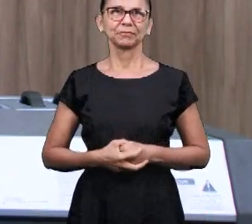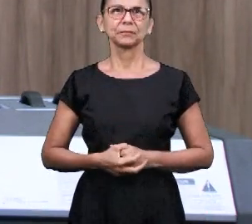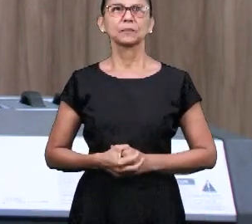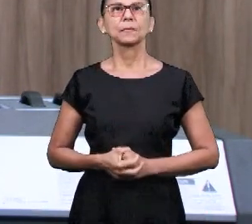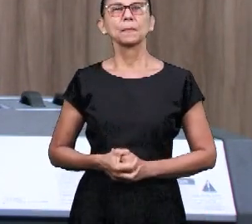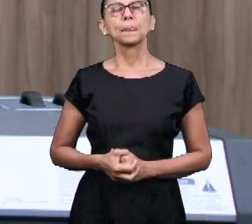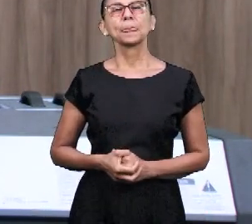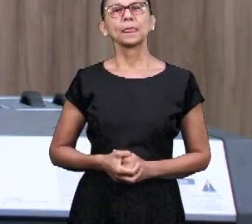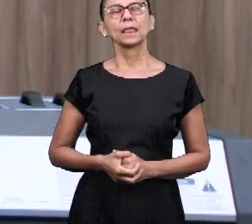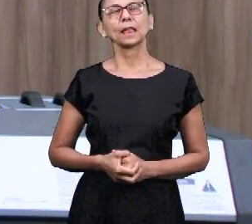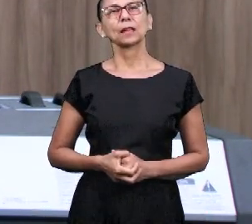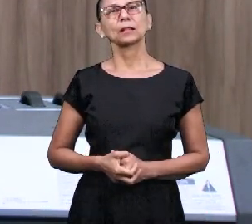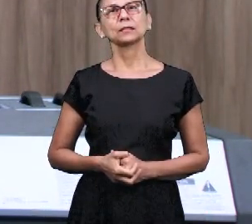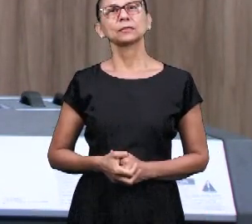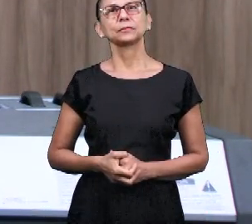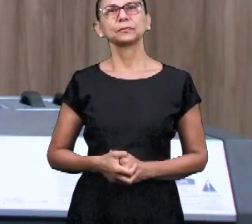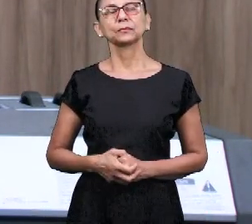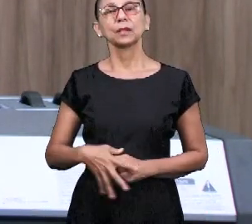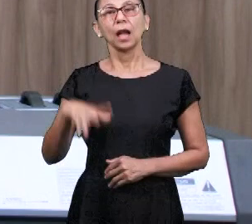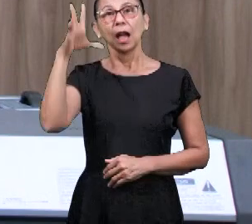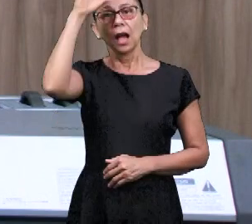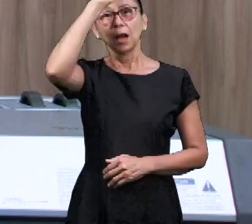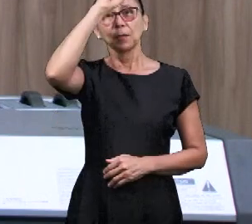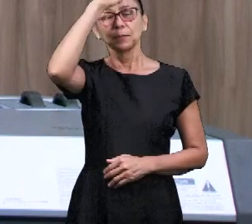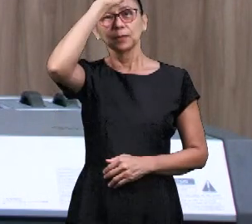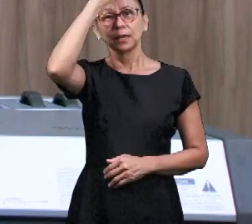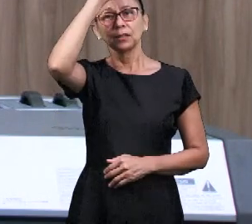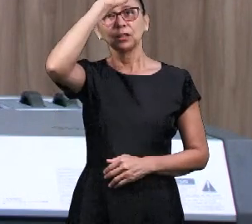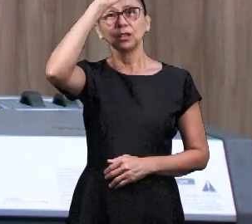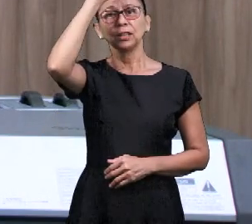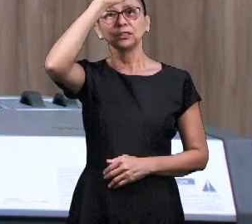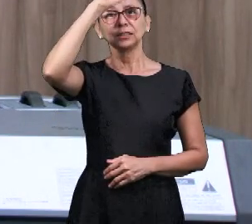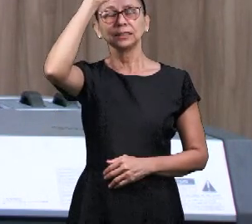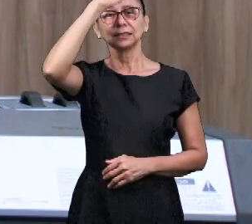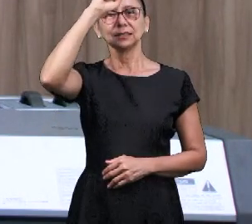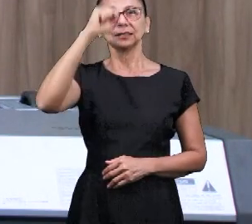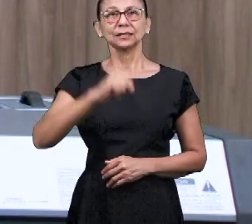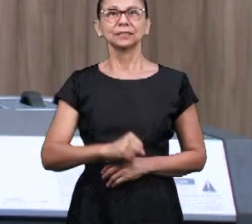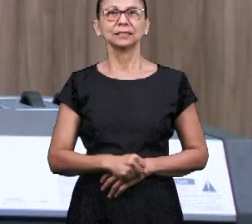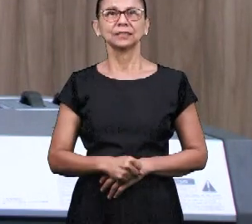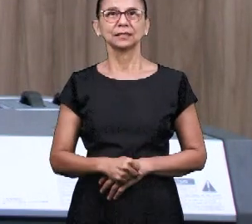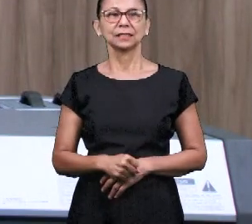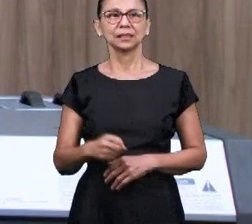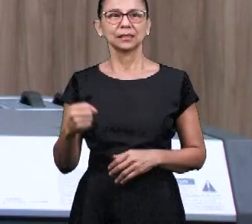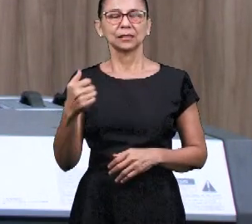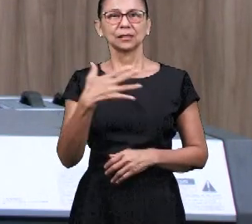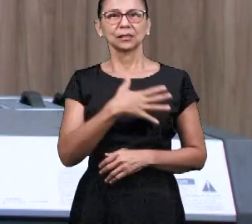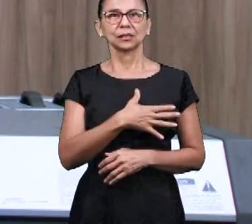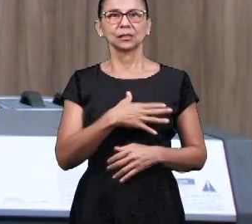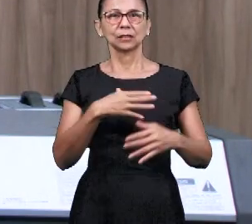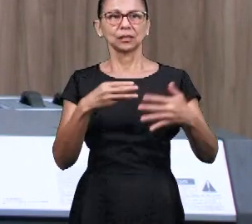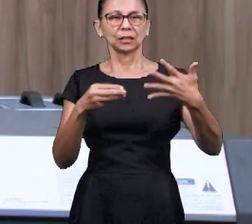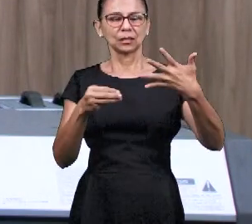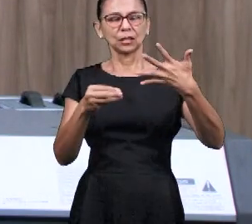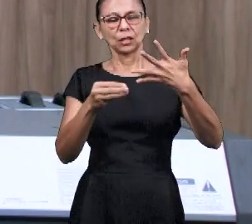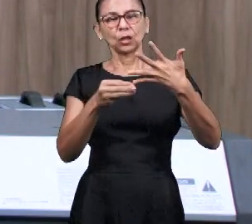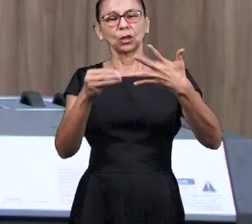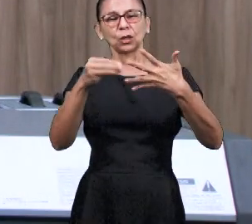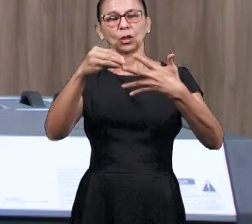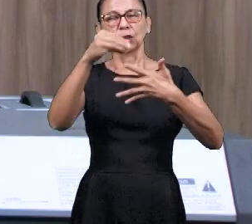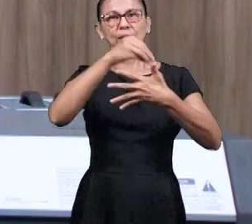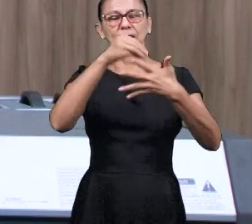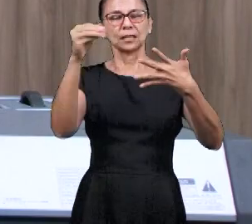Nous allons apprendre des nouveaux accords fondamentaux que nous n'avons pas encore appris.